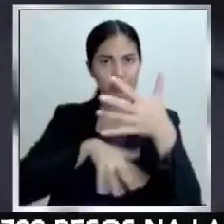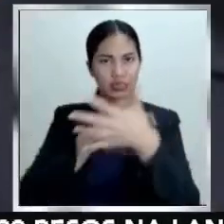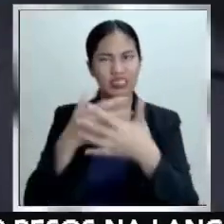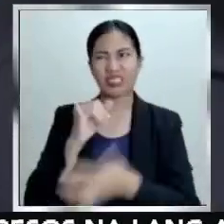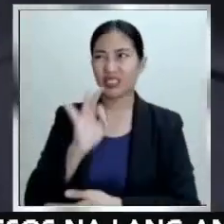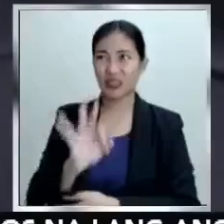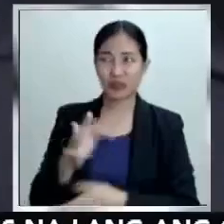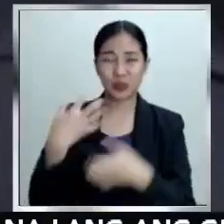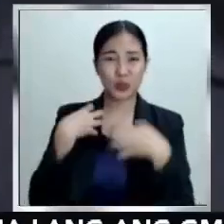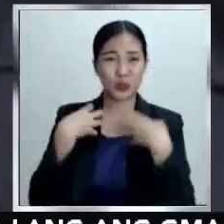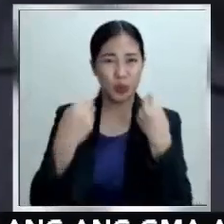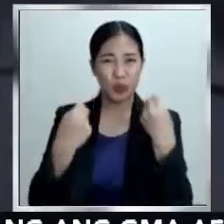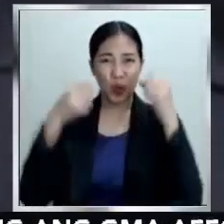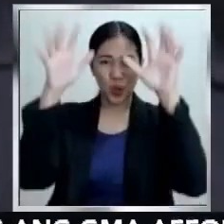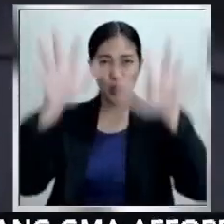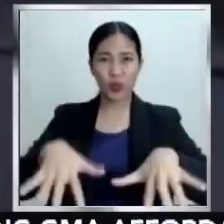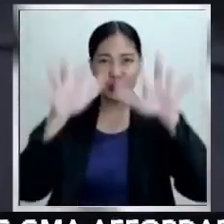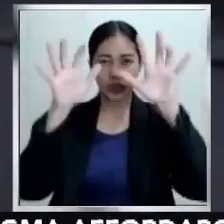pag-ulan.